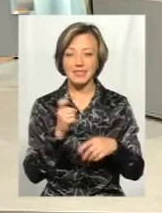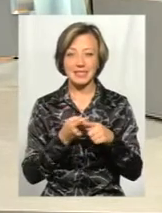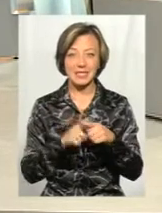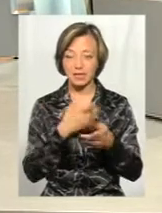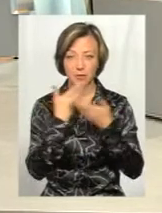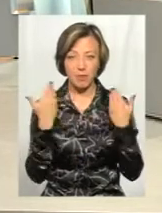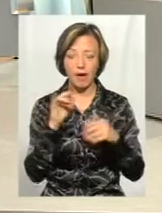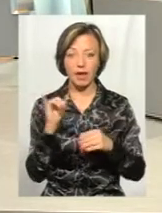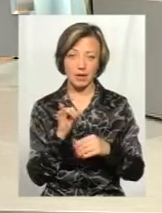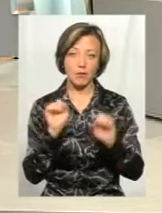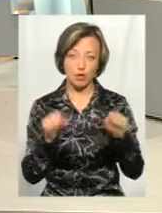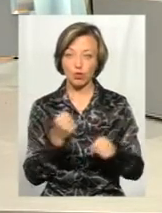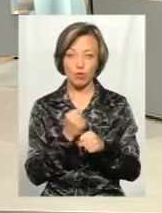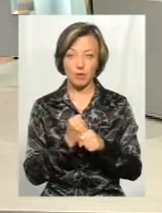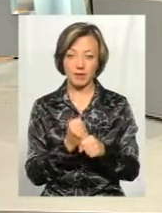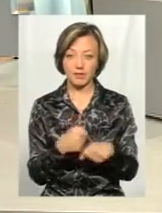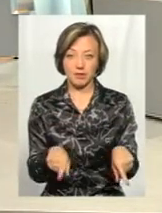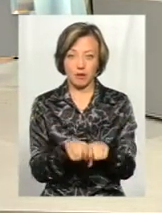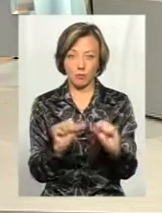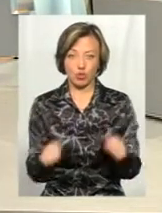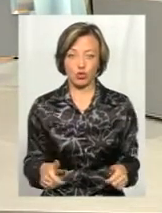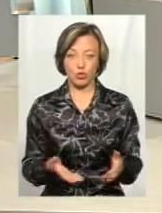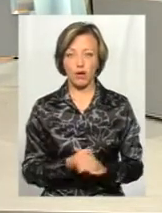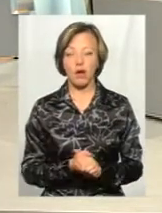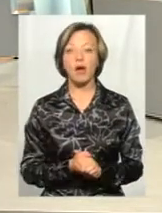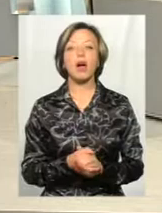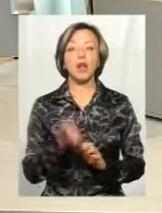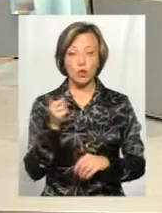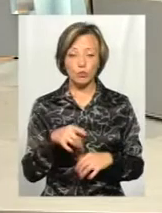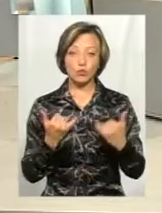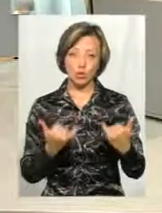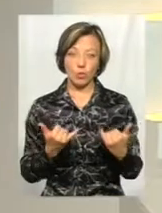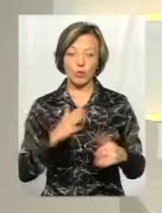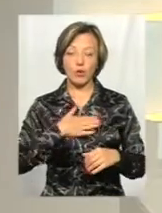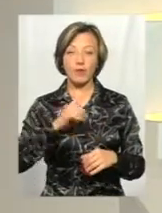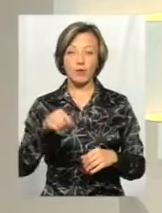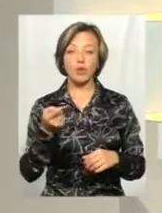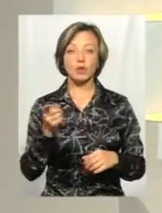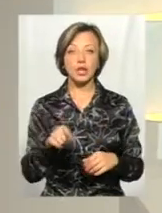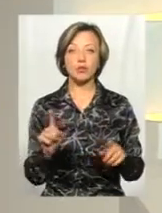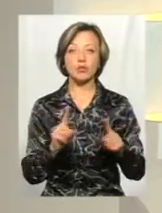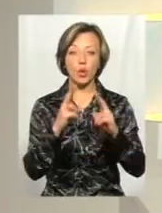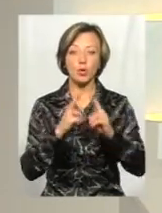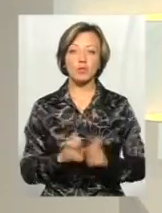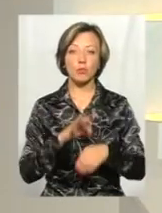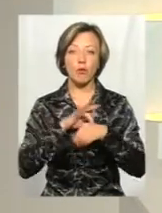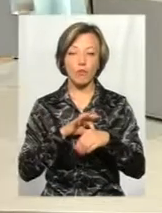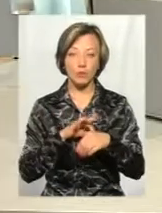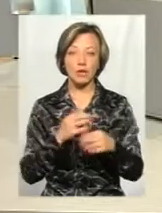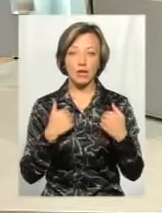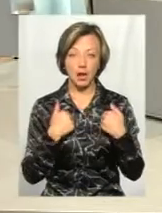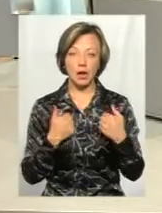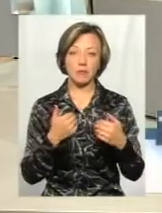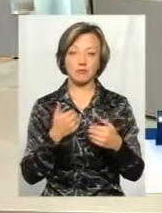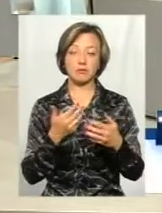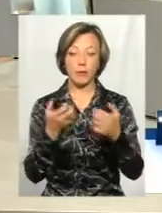не слідує, і, власне, можна робити таким самим чином. Саме тому сьогодні моєю вимогою було те, щоб розслідування проводилося. Я його беру